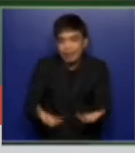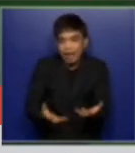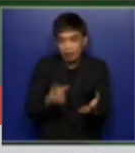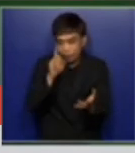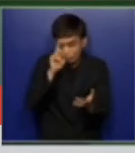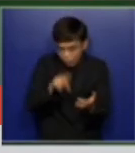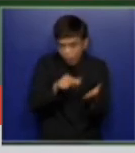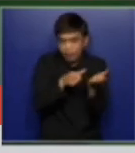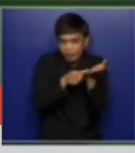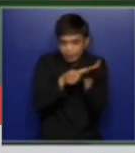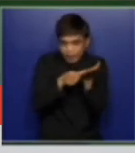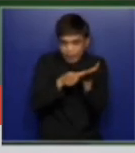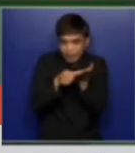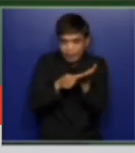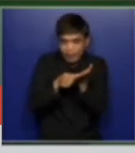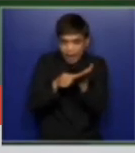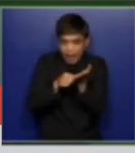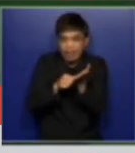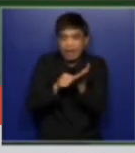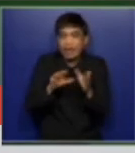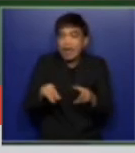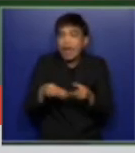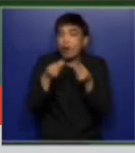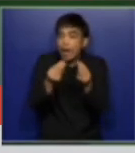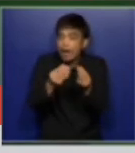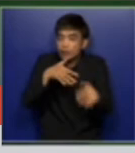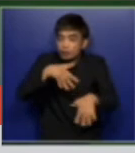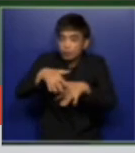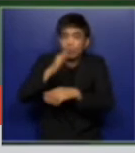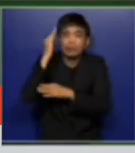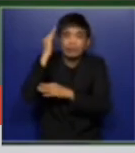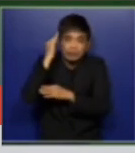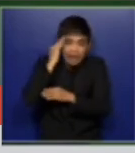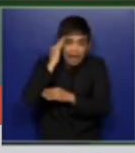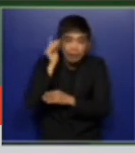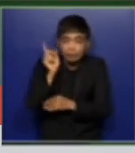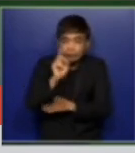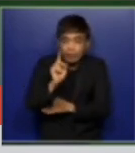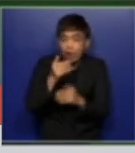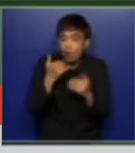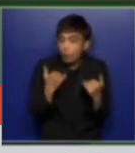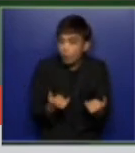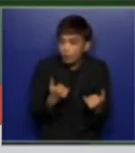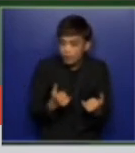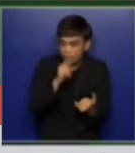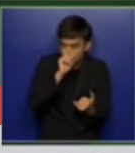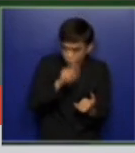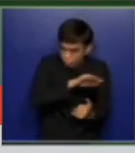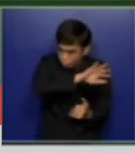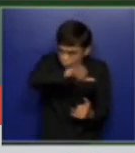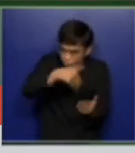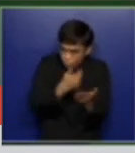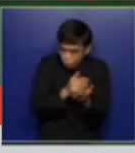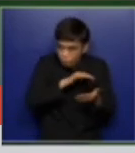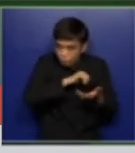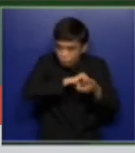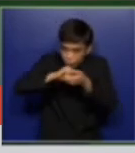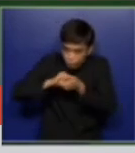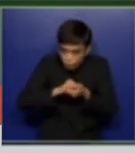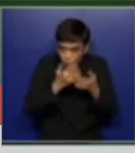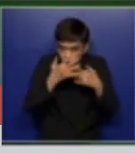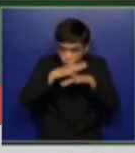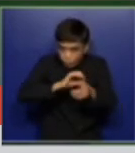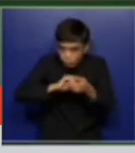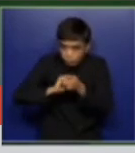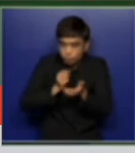ก้ไขและต้องส่งสัญญาณให้กับพี่น้องประชาชนได้เห็นว่าวันนี้เราต้องช่วยกันในการแก้ไขปัญหาท่านประ